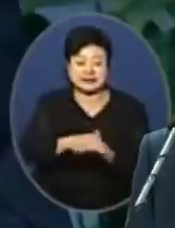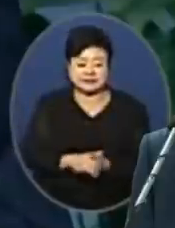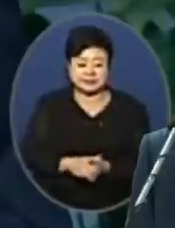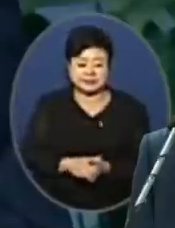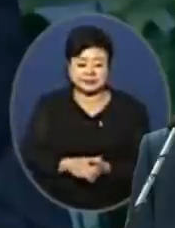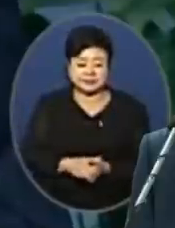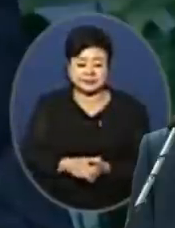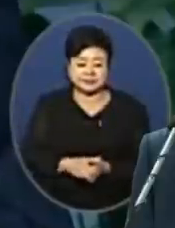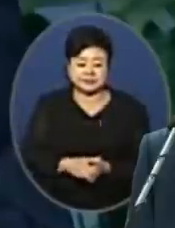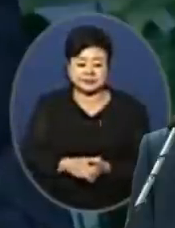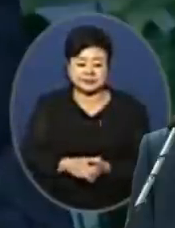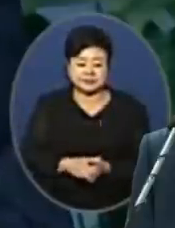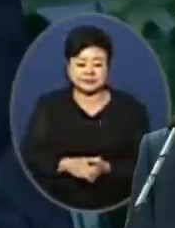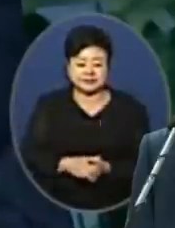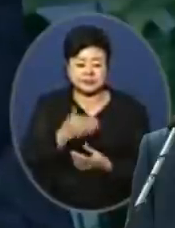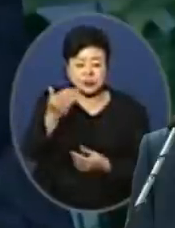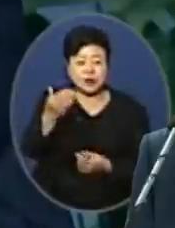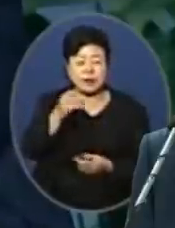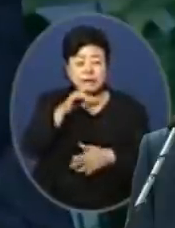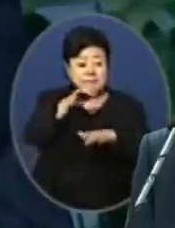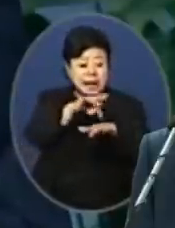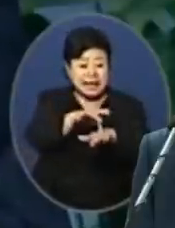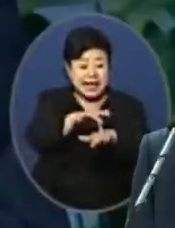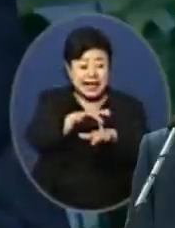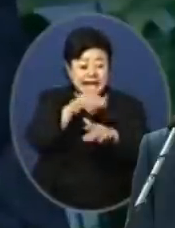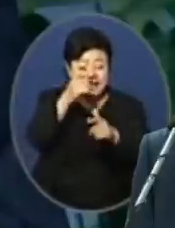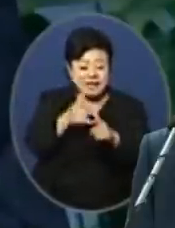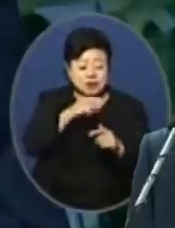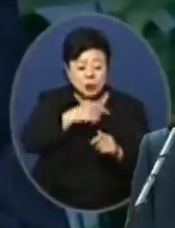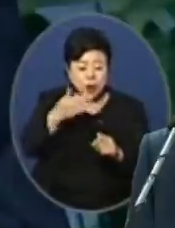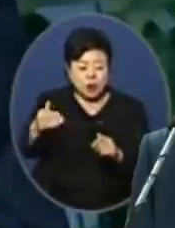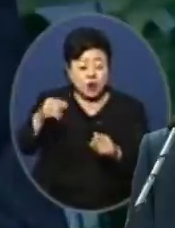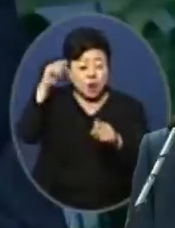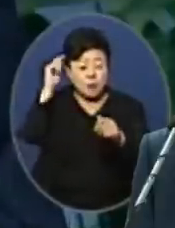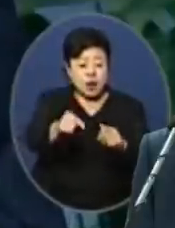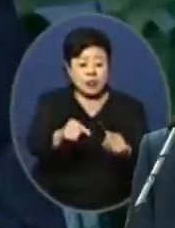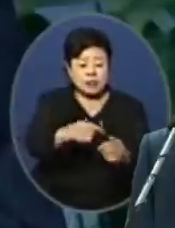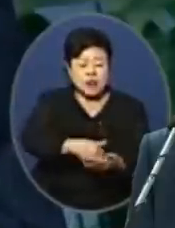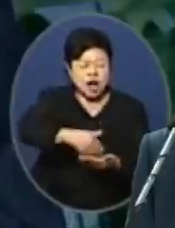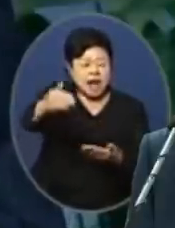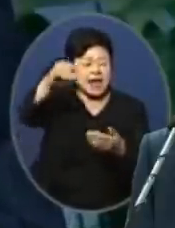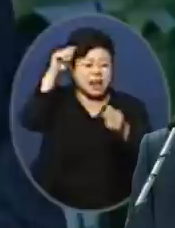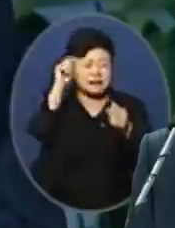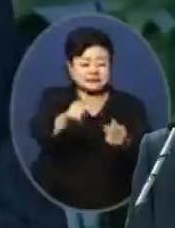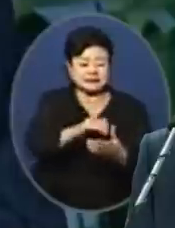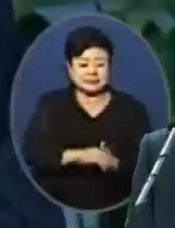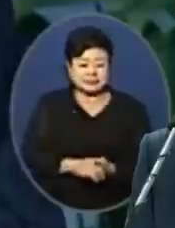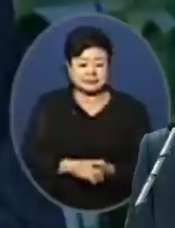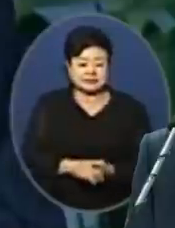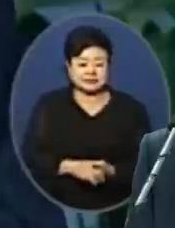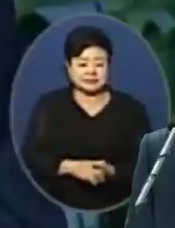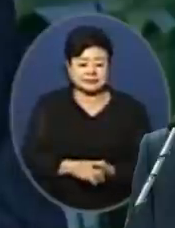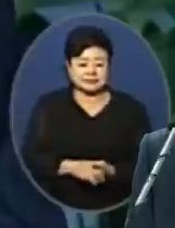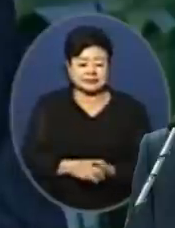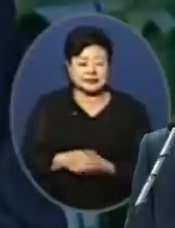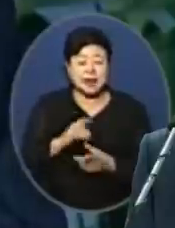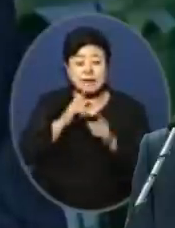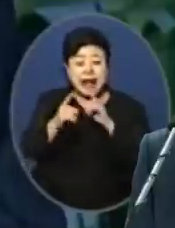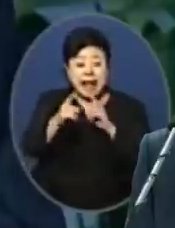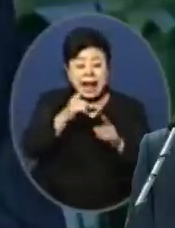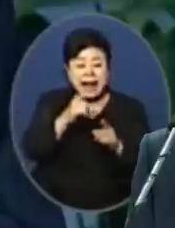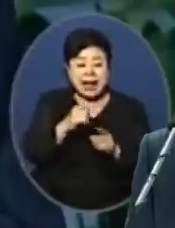것입니다. 너희 마귀야 예수님이 보혈로 명하니 물러갈지어다. 그렇게 하면 그